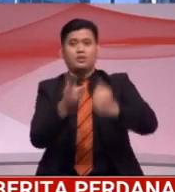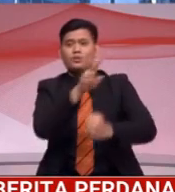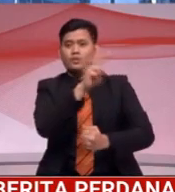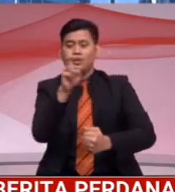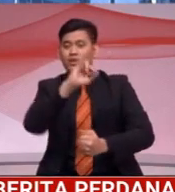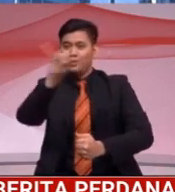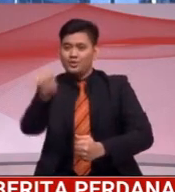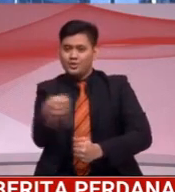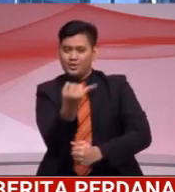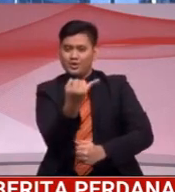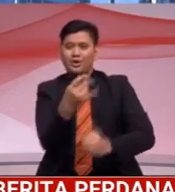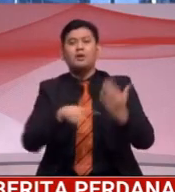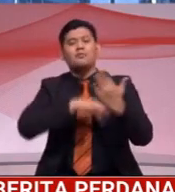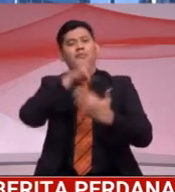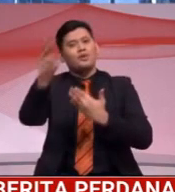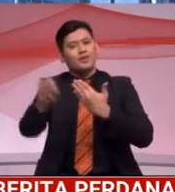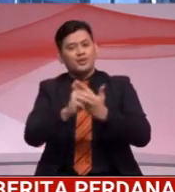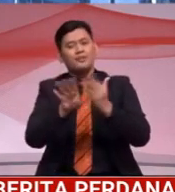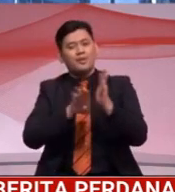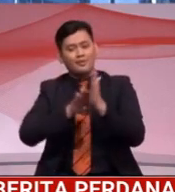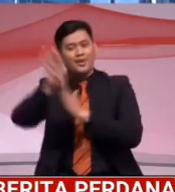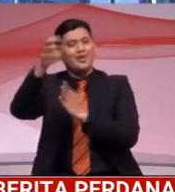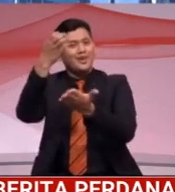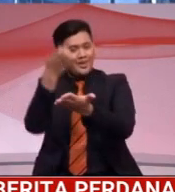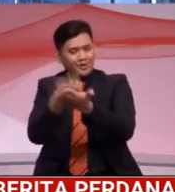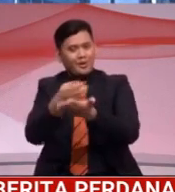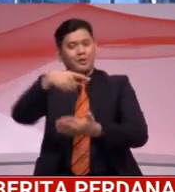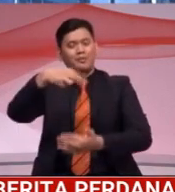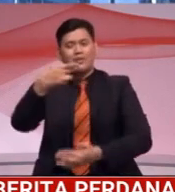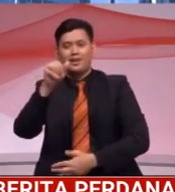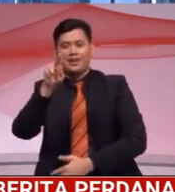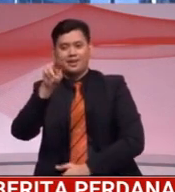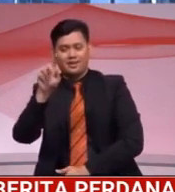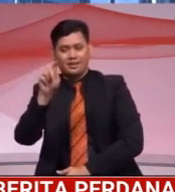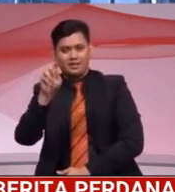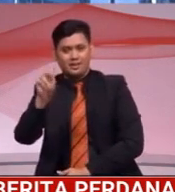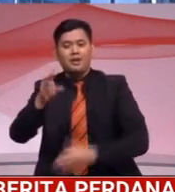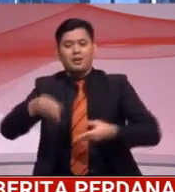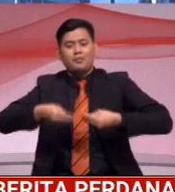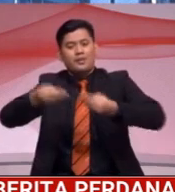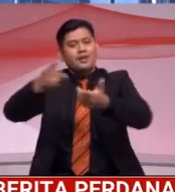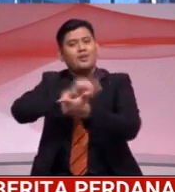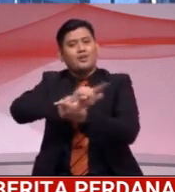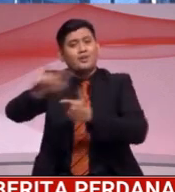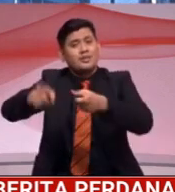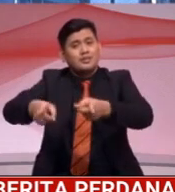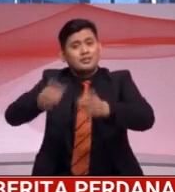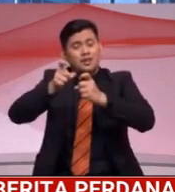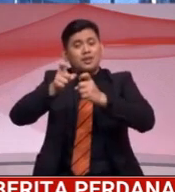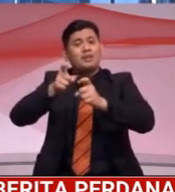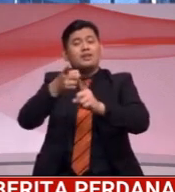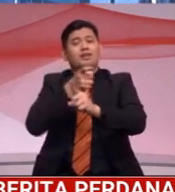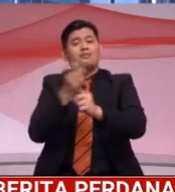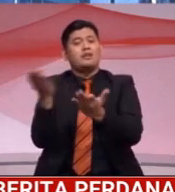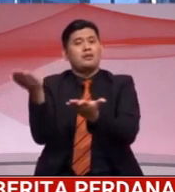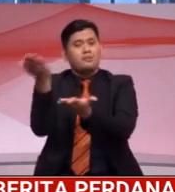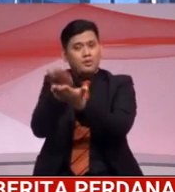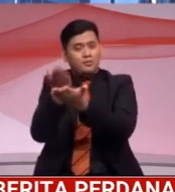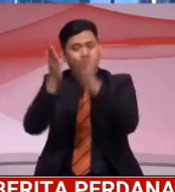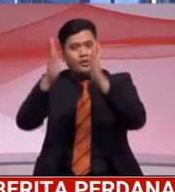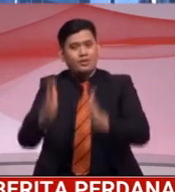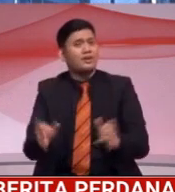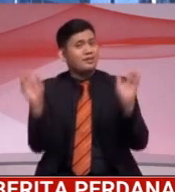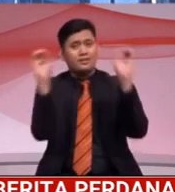merupakan pakej rangsangan ekonomi rakyat prihatin-prihatin yang memberikan kelulusan segera kepada pemohon serta tidak mempunyai